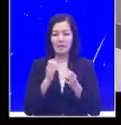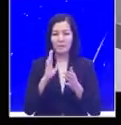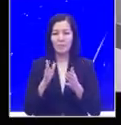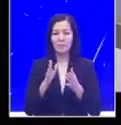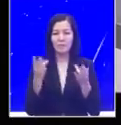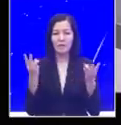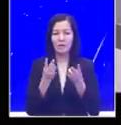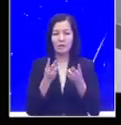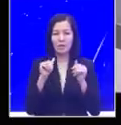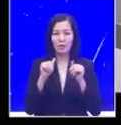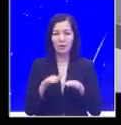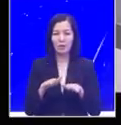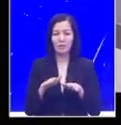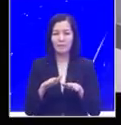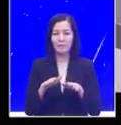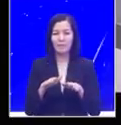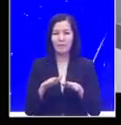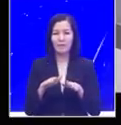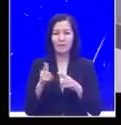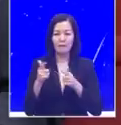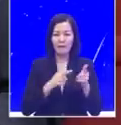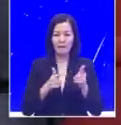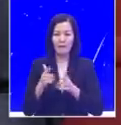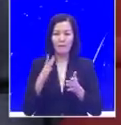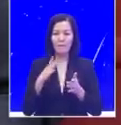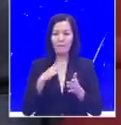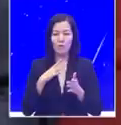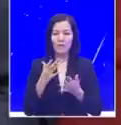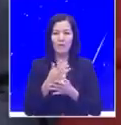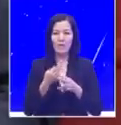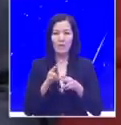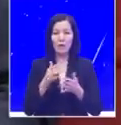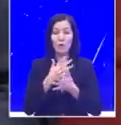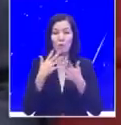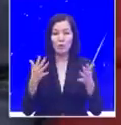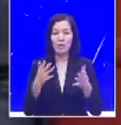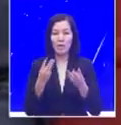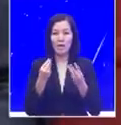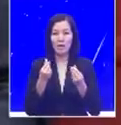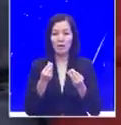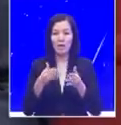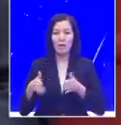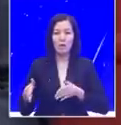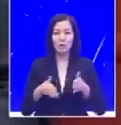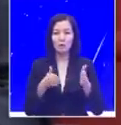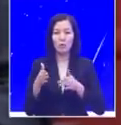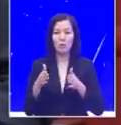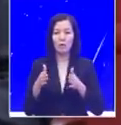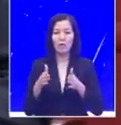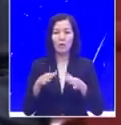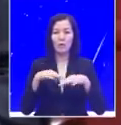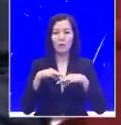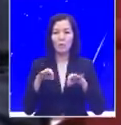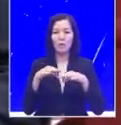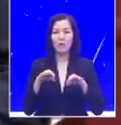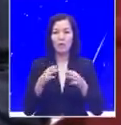Тиісті шешім, мәслихаттың шешімі дайындалып қойды. Ең үлкен қаржы бізді жол көлік